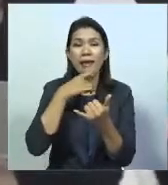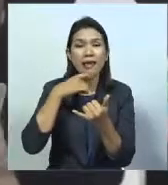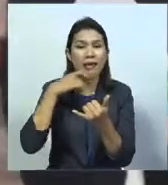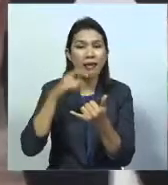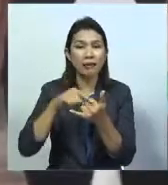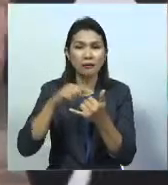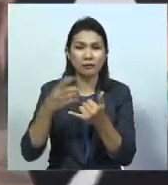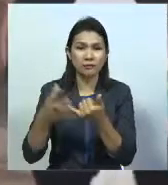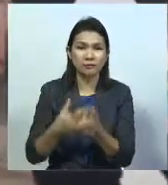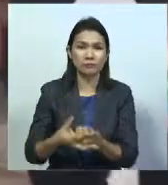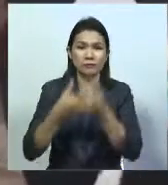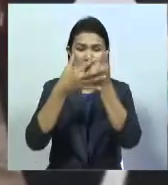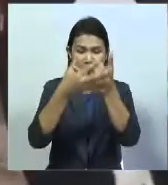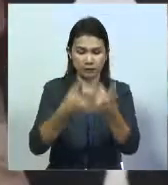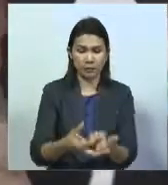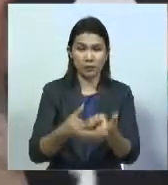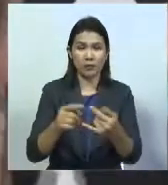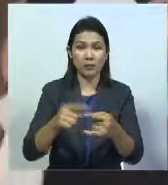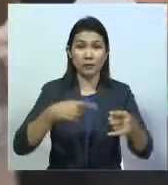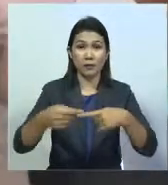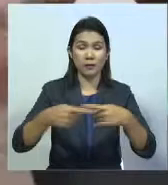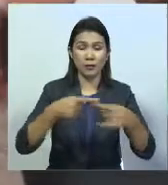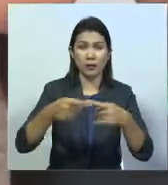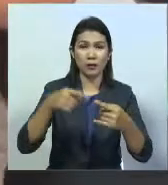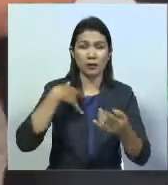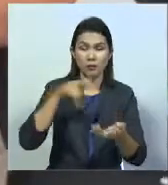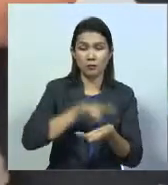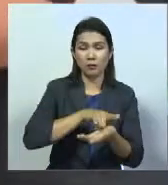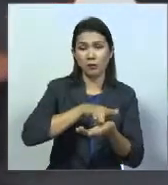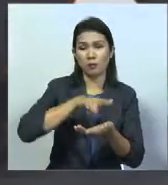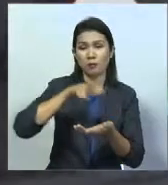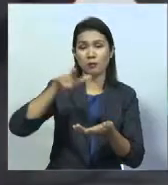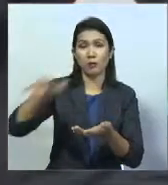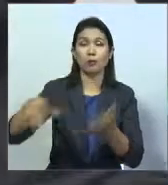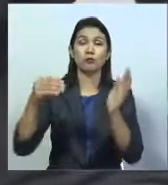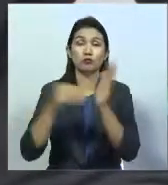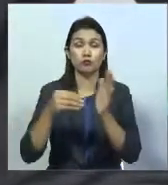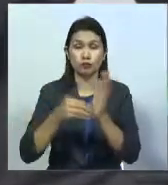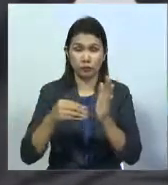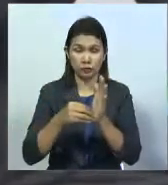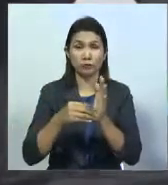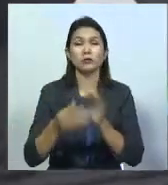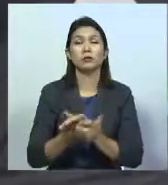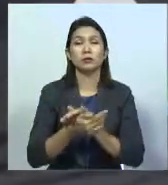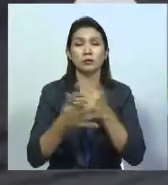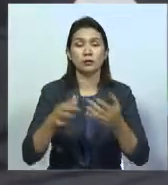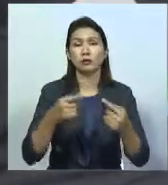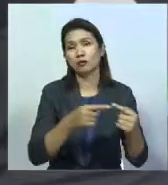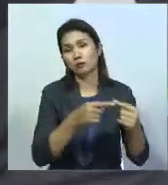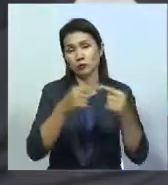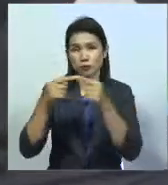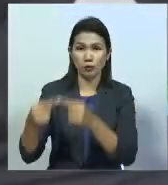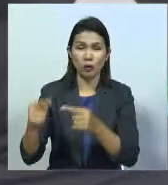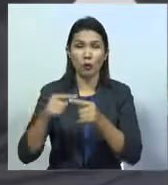รจุลงในถังพลาสติกแล้วก็นำไปขึ้นเครื่องบินของกองทัพเรือภาคที่3เข้ามายังพื้นที่กรุงเทพมหานครและส่งต่อ